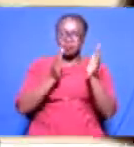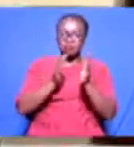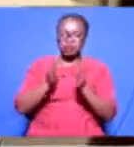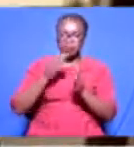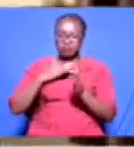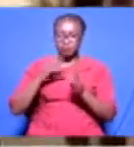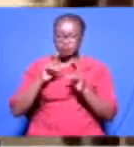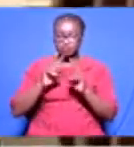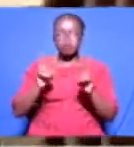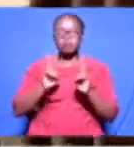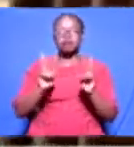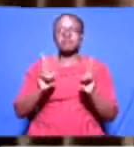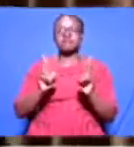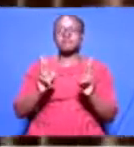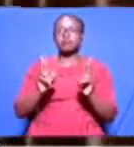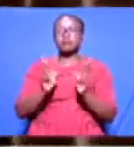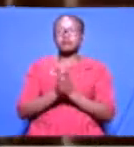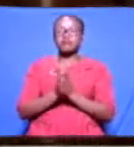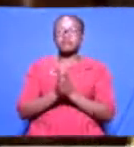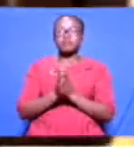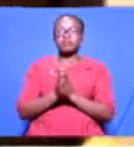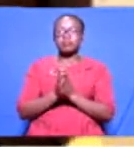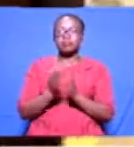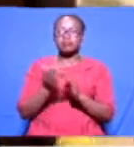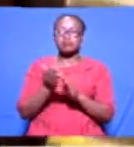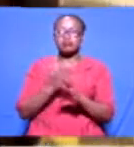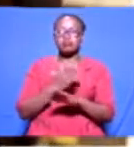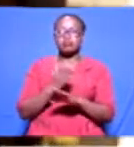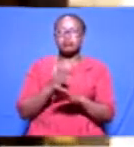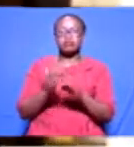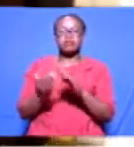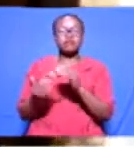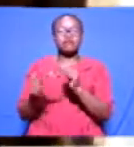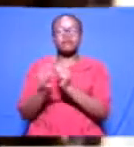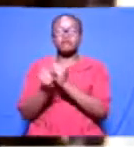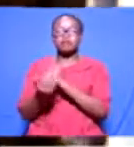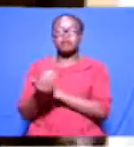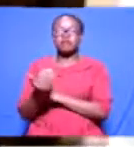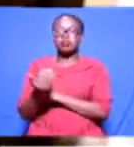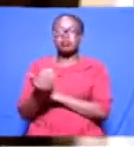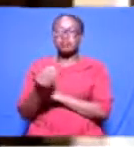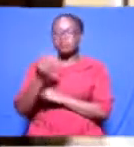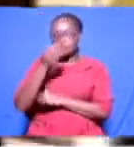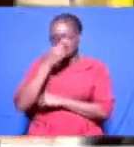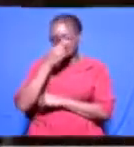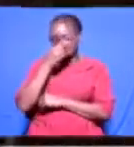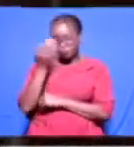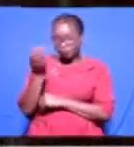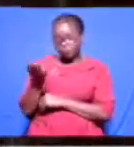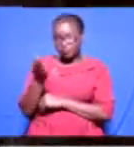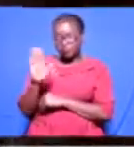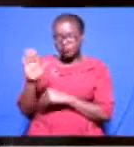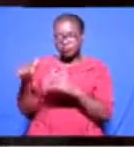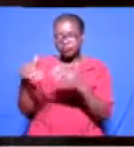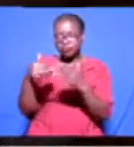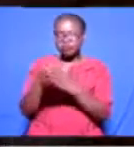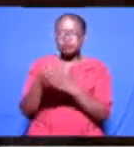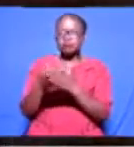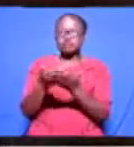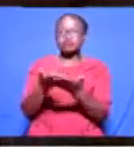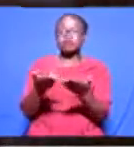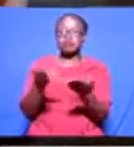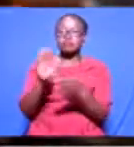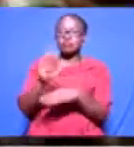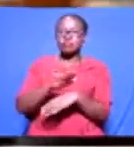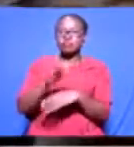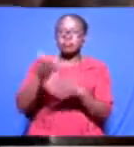kutazamwa. Dakika kumi kabla saa nne asubuhi, naibu rais Dr. William Ruto anafika kwenye majengo ya bunge